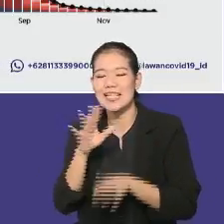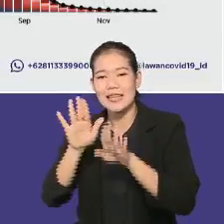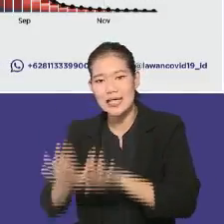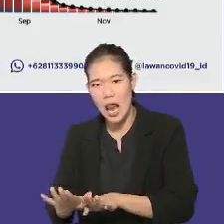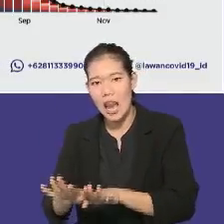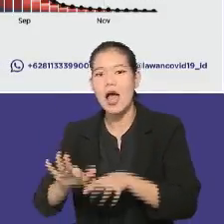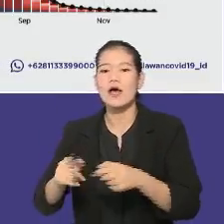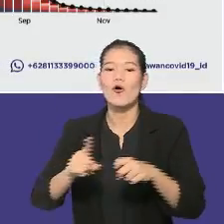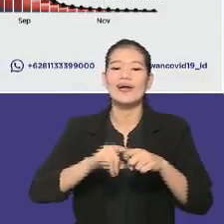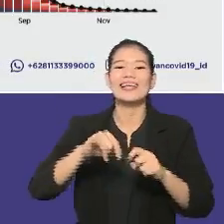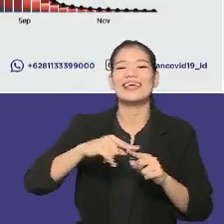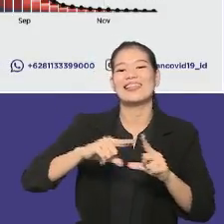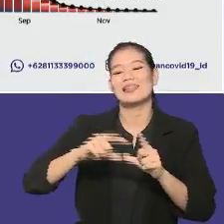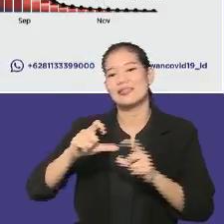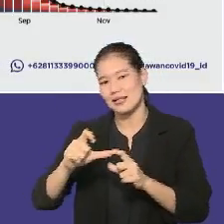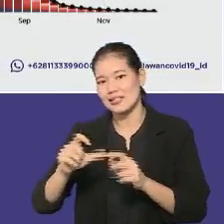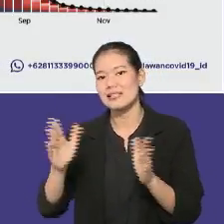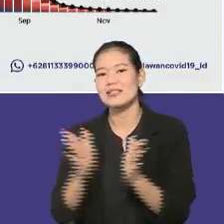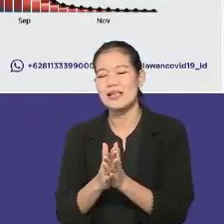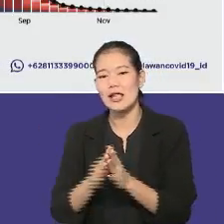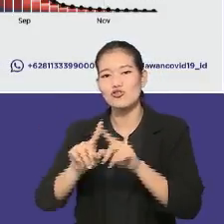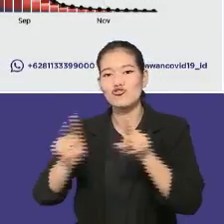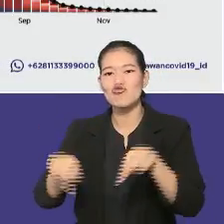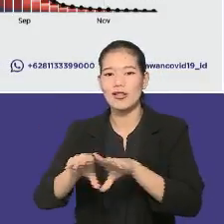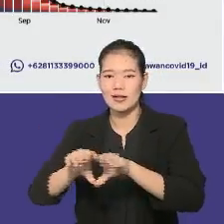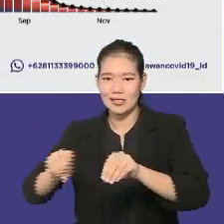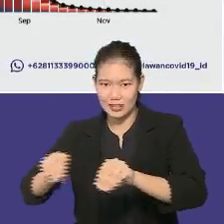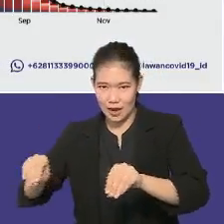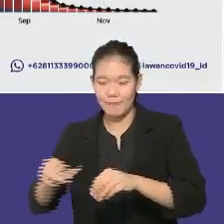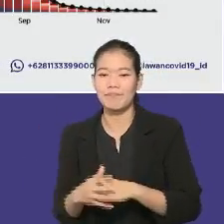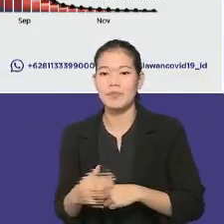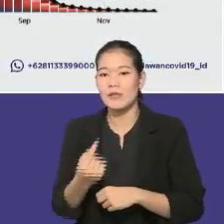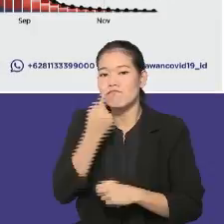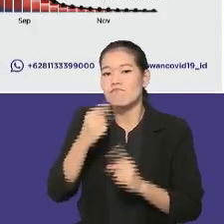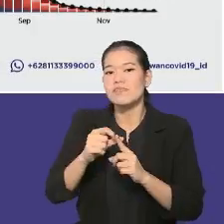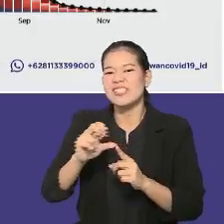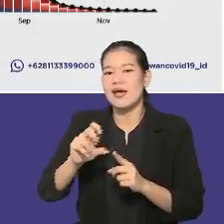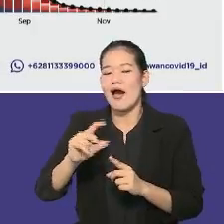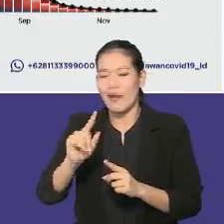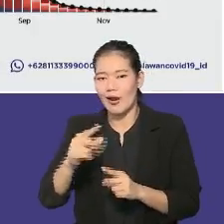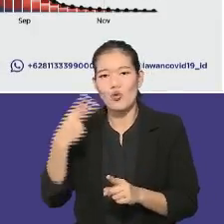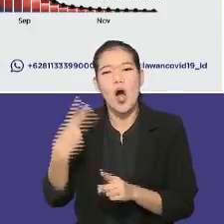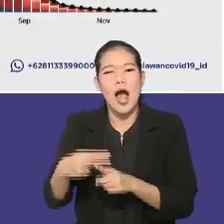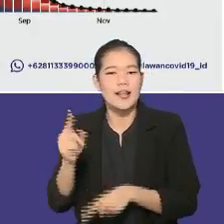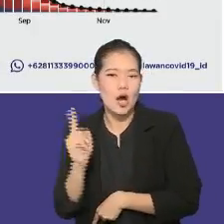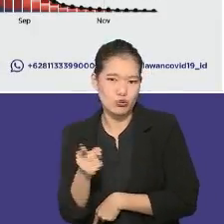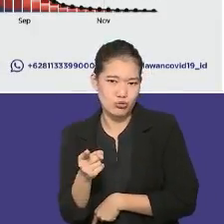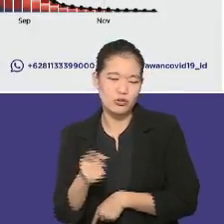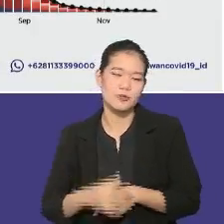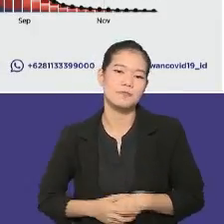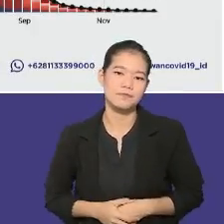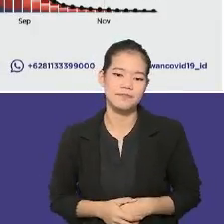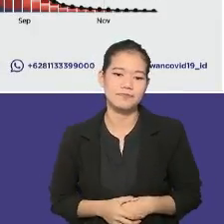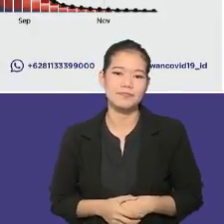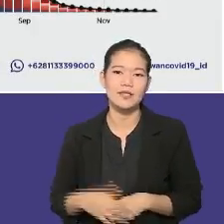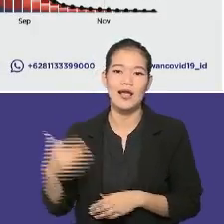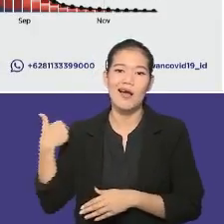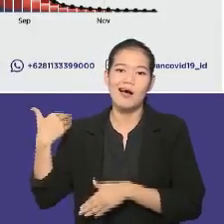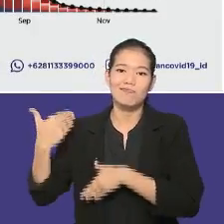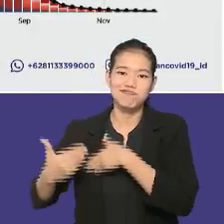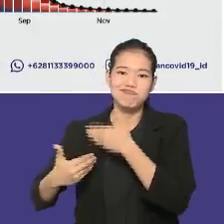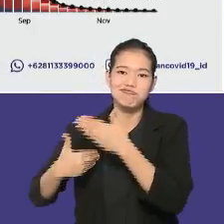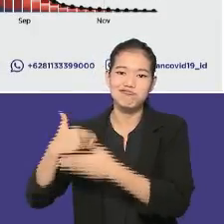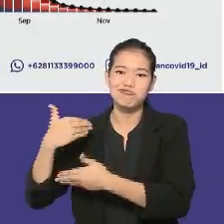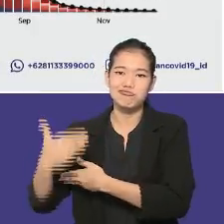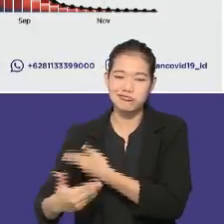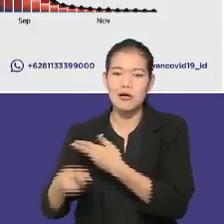pemegang kitas dan kitab. Tes PCR wajib dilakukan sebanyak 2 kali. Seiring dengan